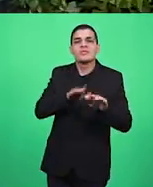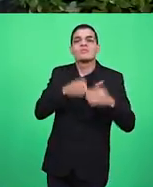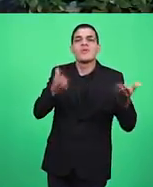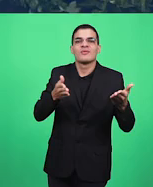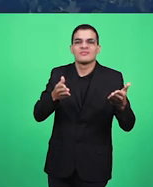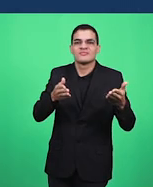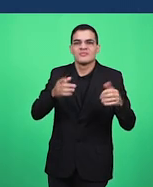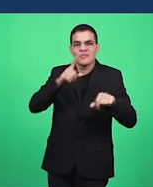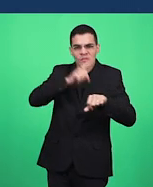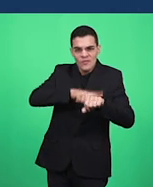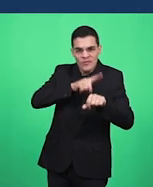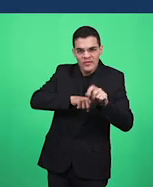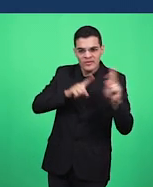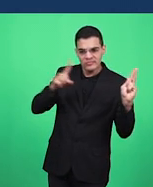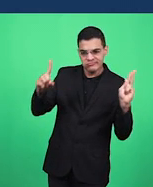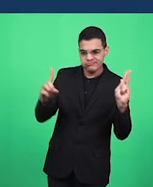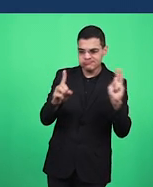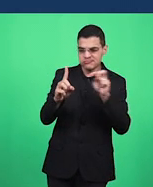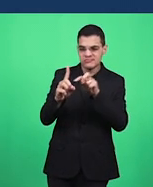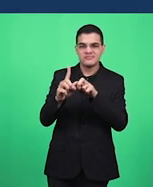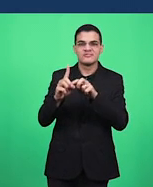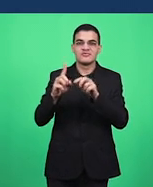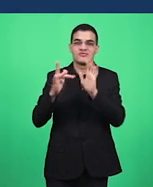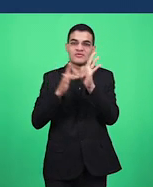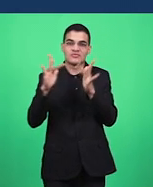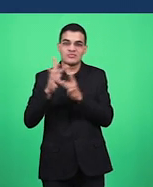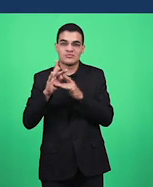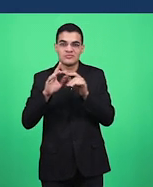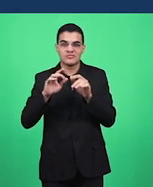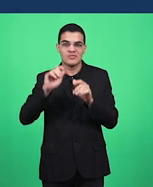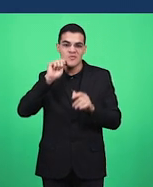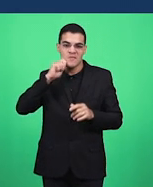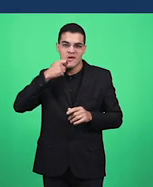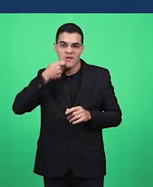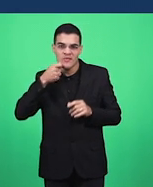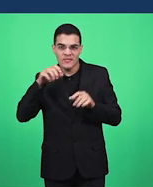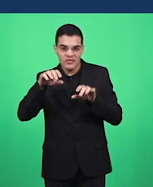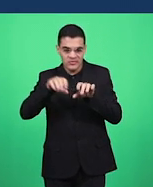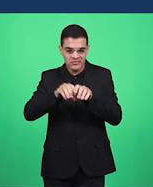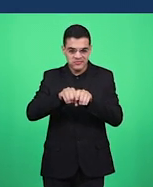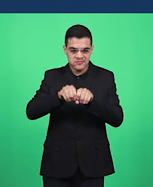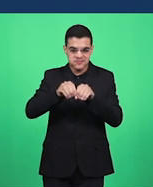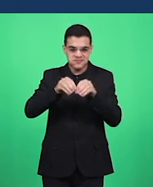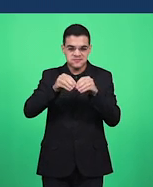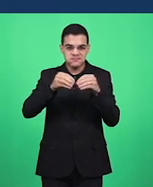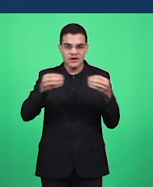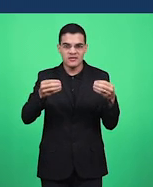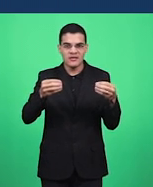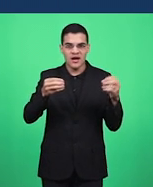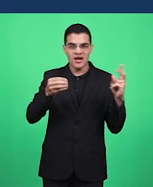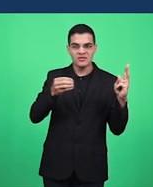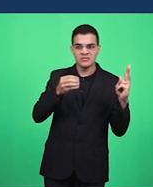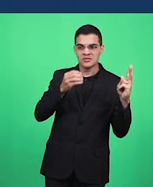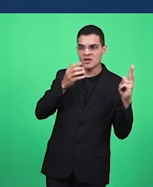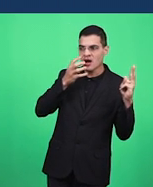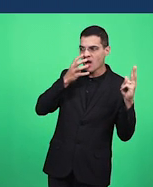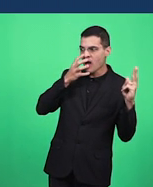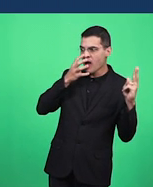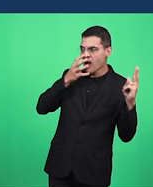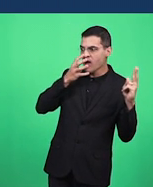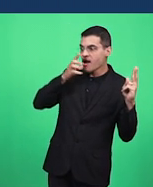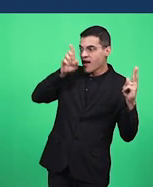он преломил хлеб? Когда он преломил хлеб, воздав благодарение, они поняли, это Иисус.